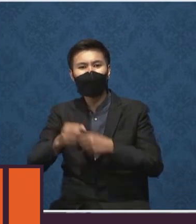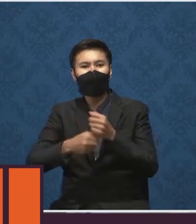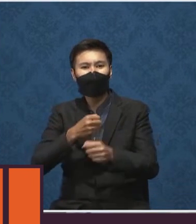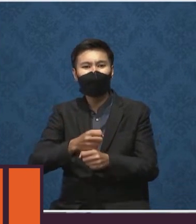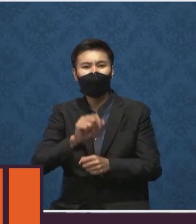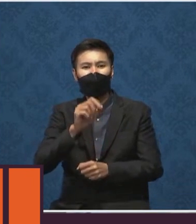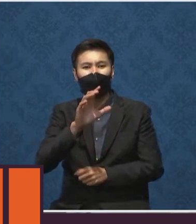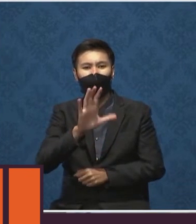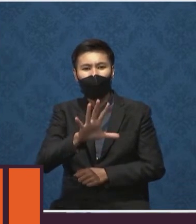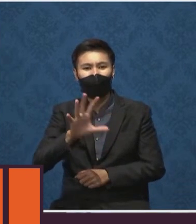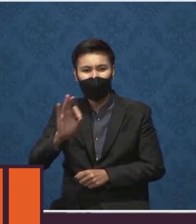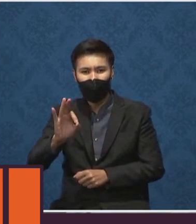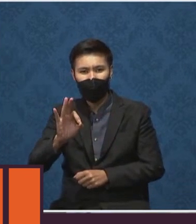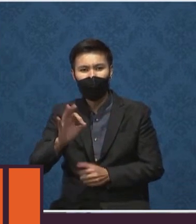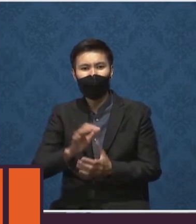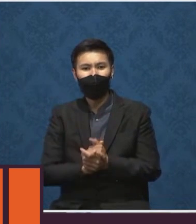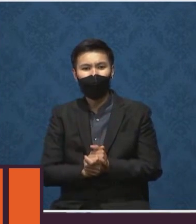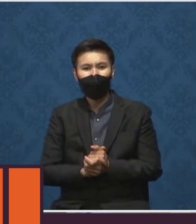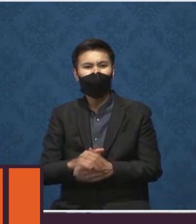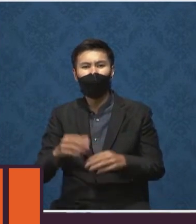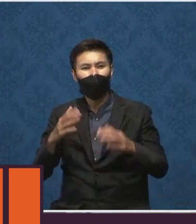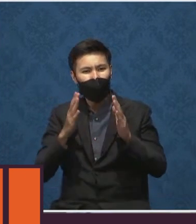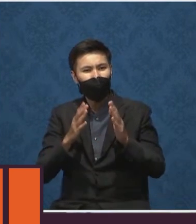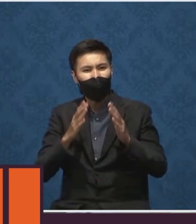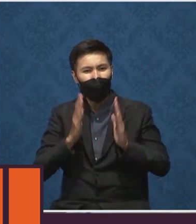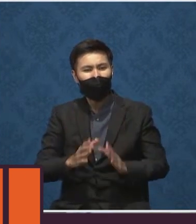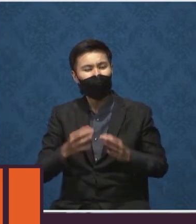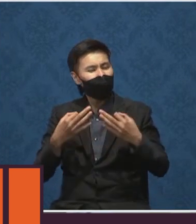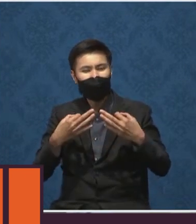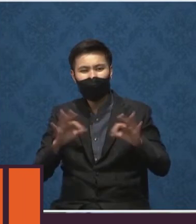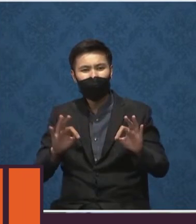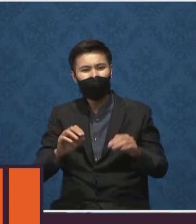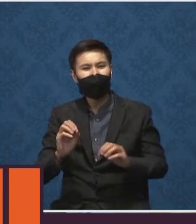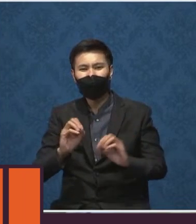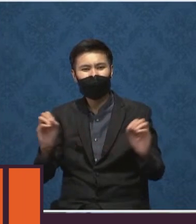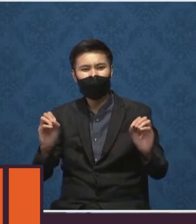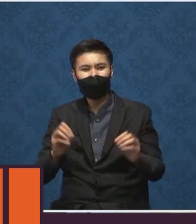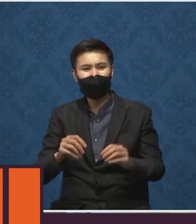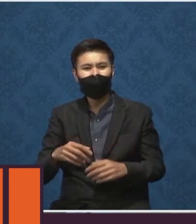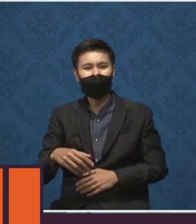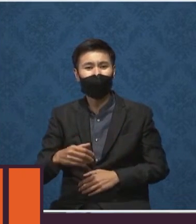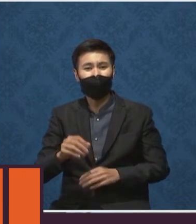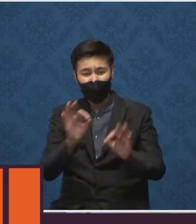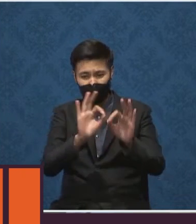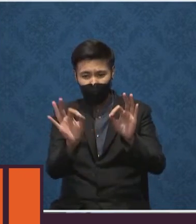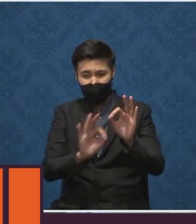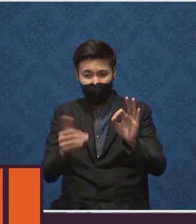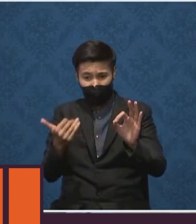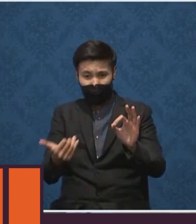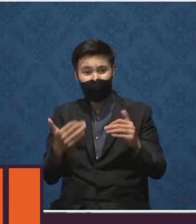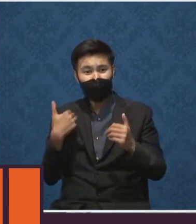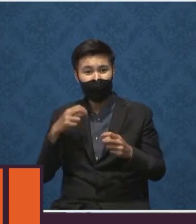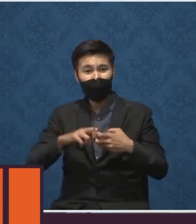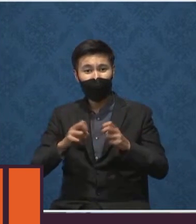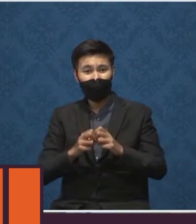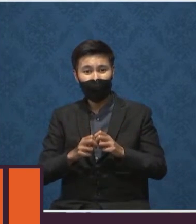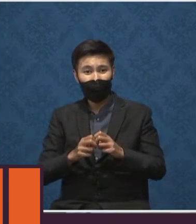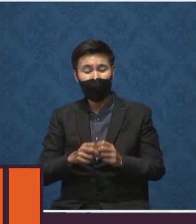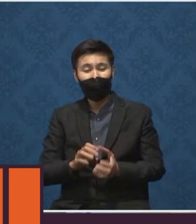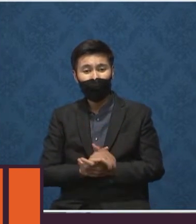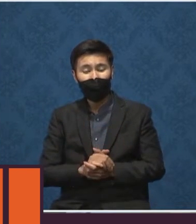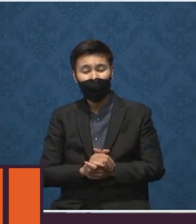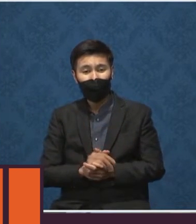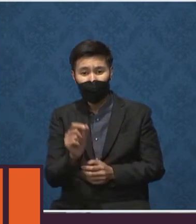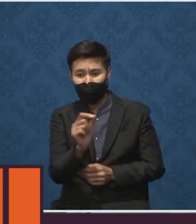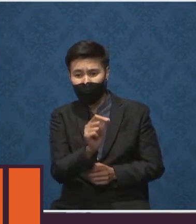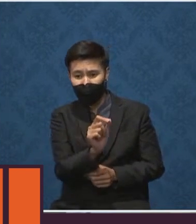ถึแผมจะตดประเดเรความไม่เสียรแลไมเปทำขประชามติครั้นนไปนะครับประโยคนี้กยมประถอก 2 จครัจดท 1ับท่านพูประมา